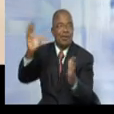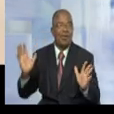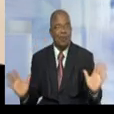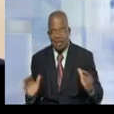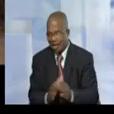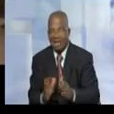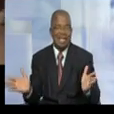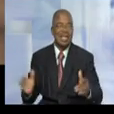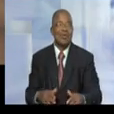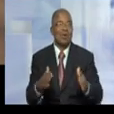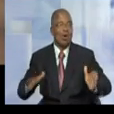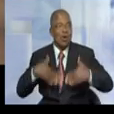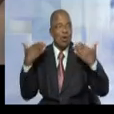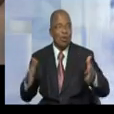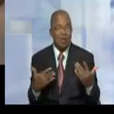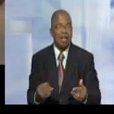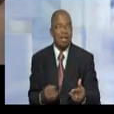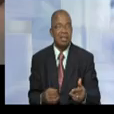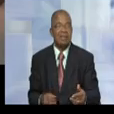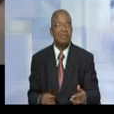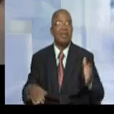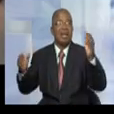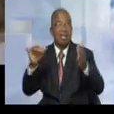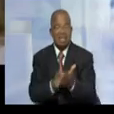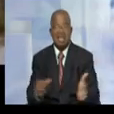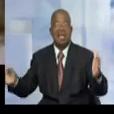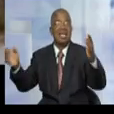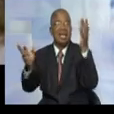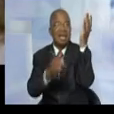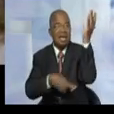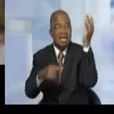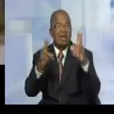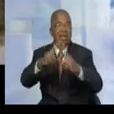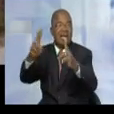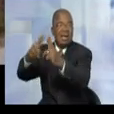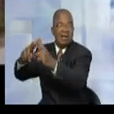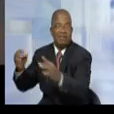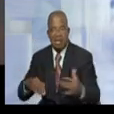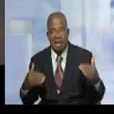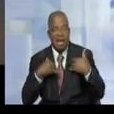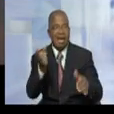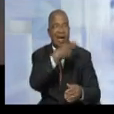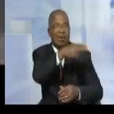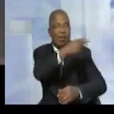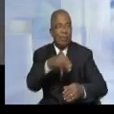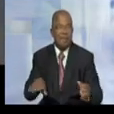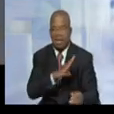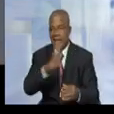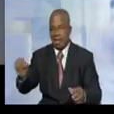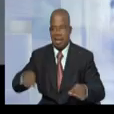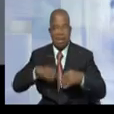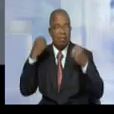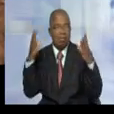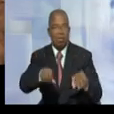Boisflay dispose d'un CHR et de plusieurs établissements secondaires. Toutefois, les autorités veulent faire plus en termes de santé et d'éducation.